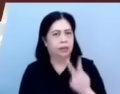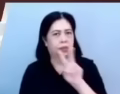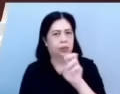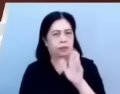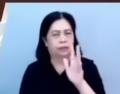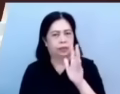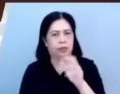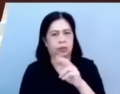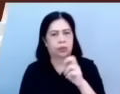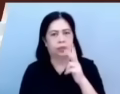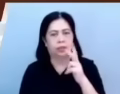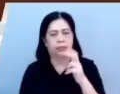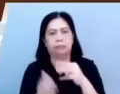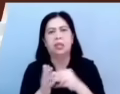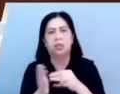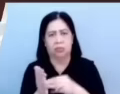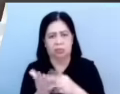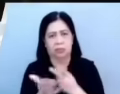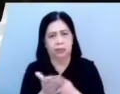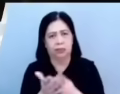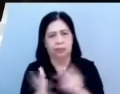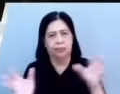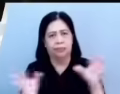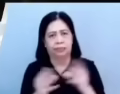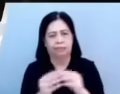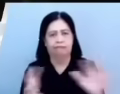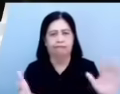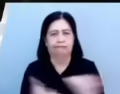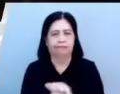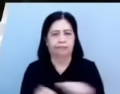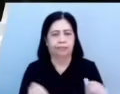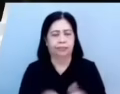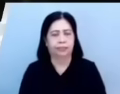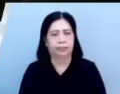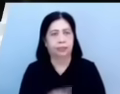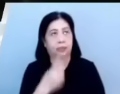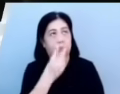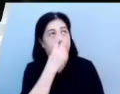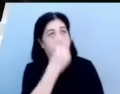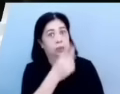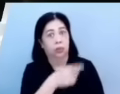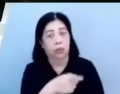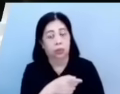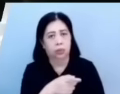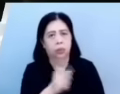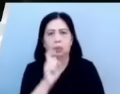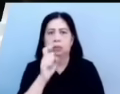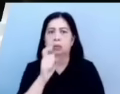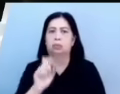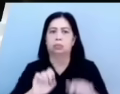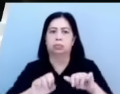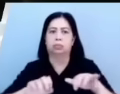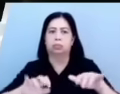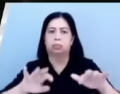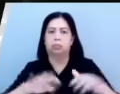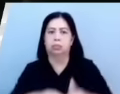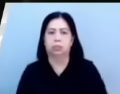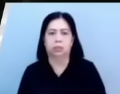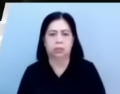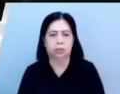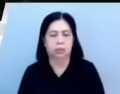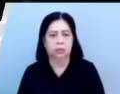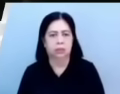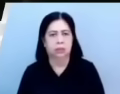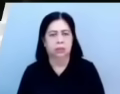300 million pesos ang halaga ng mga natupok. Nung nakita ko, mabilis na po yung apoy. Galing kabilang side